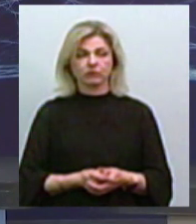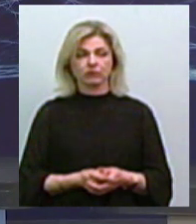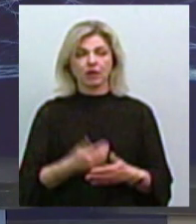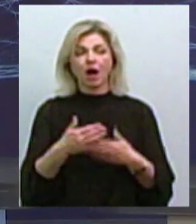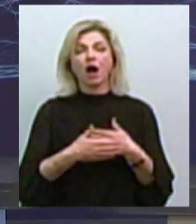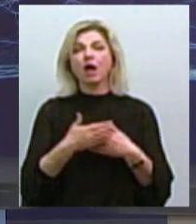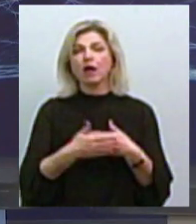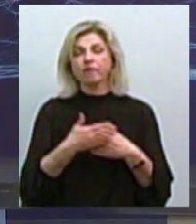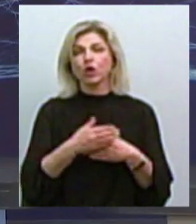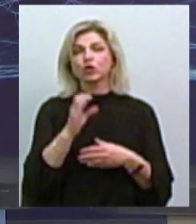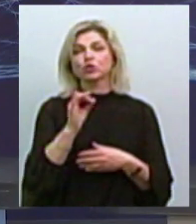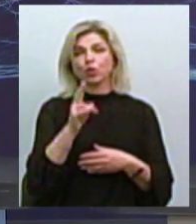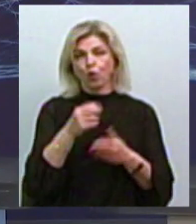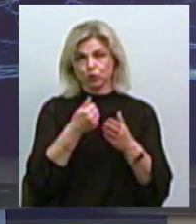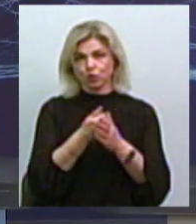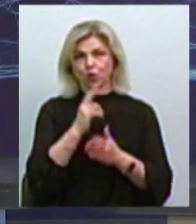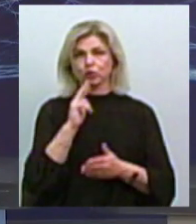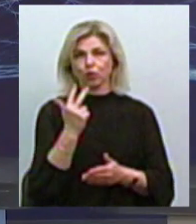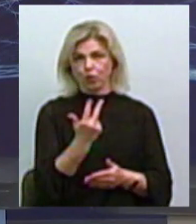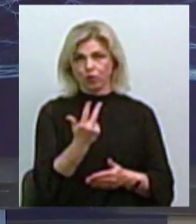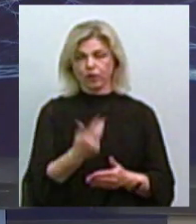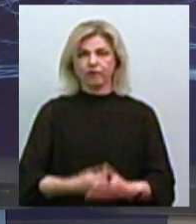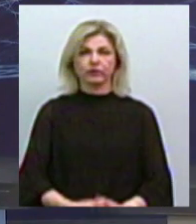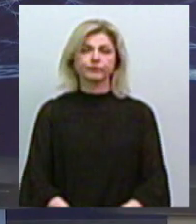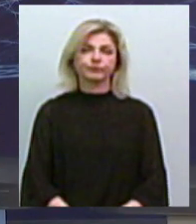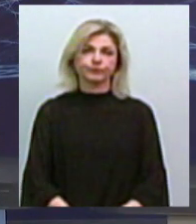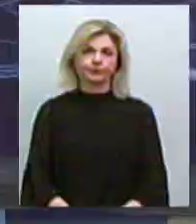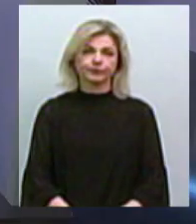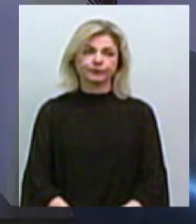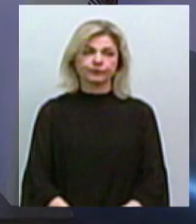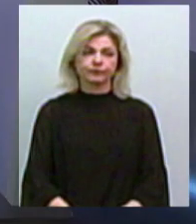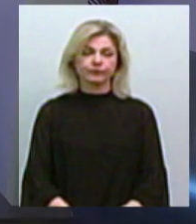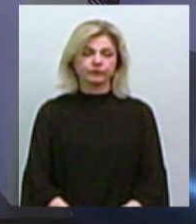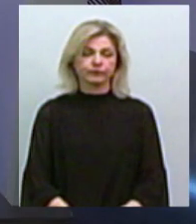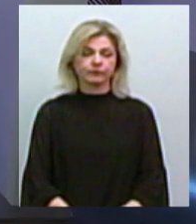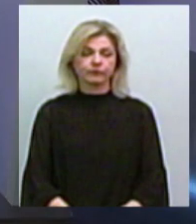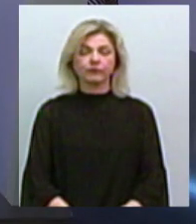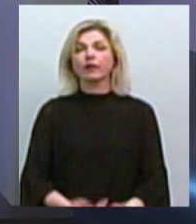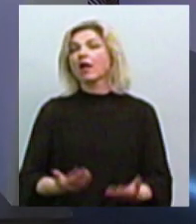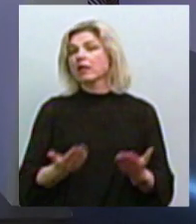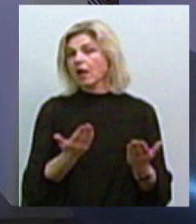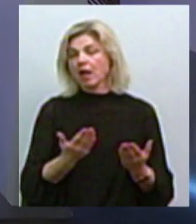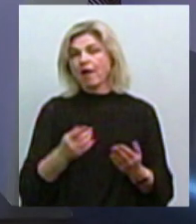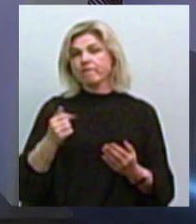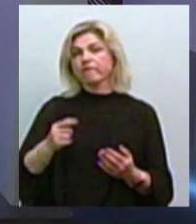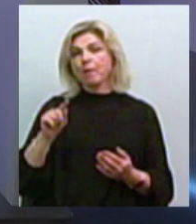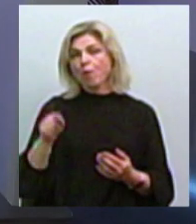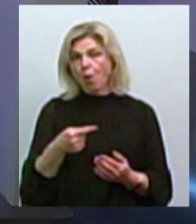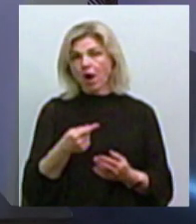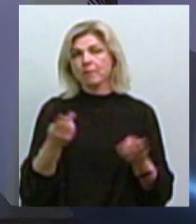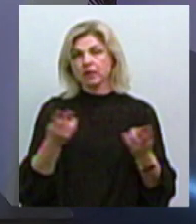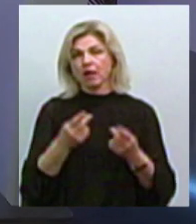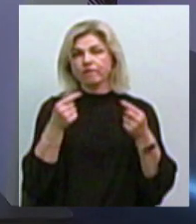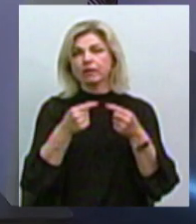карається обмеженою волі на срок до 3 років. Навіть так. А скажіть, будь ласка, яким вимогам повинен